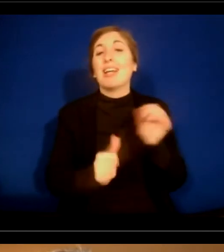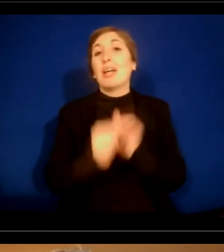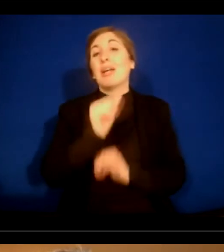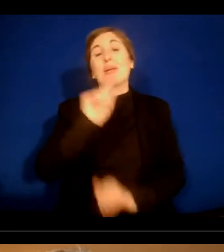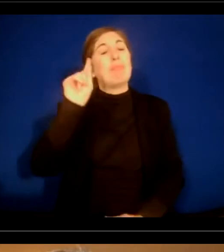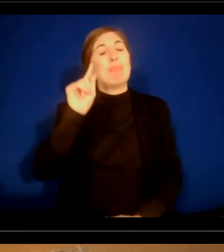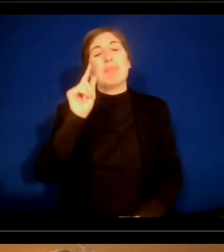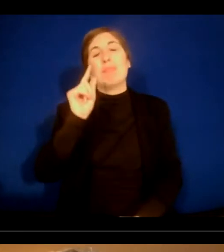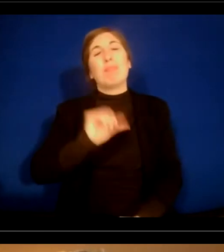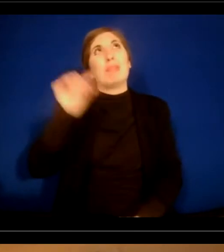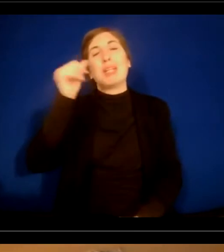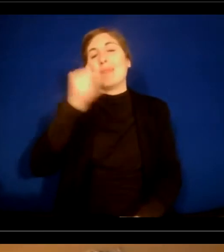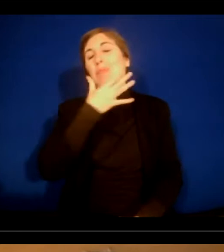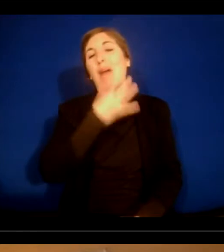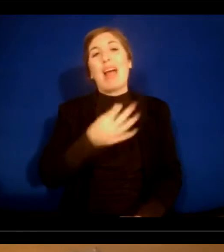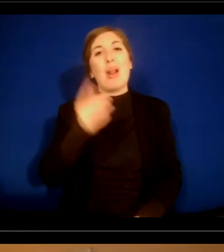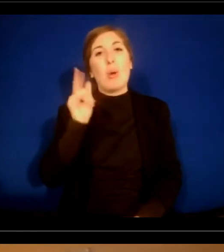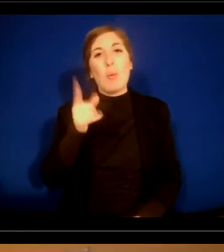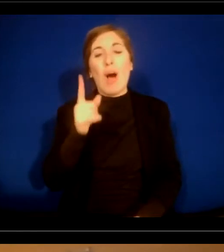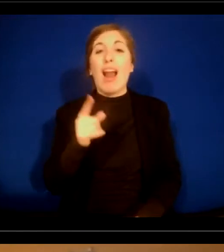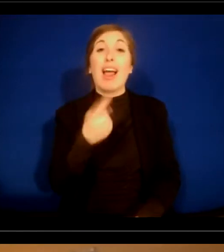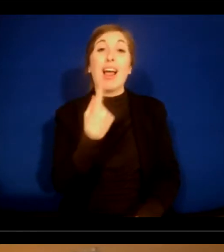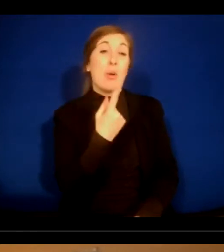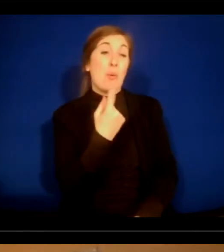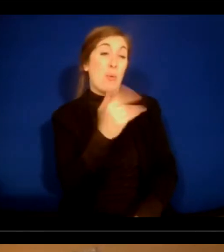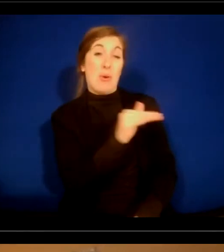che ha disegnato una bandiera ucraina con scritto